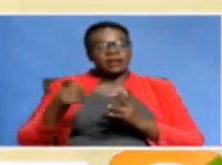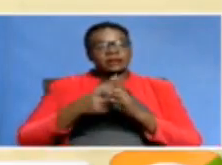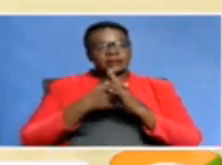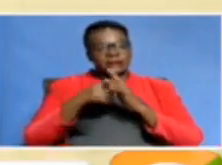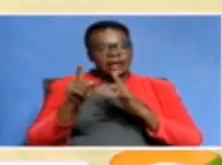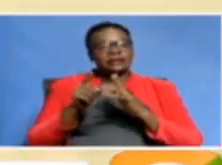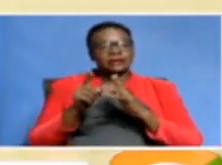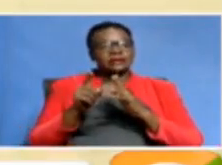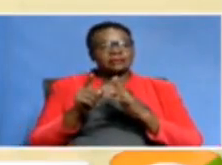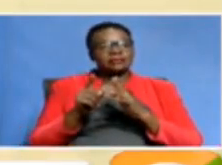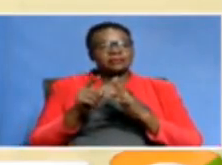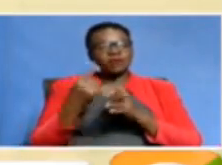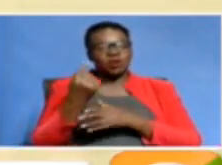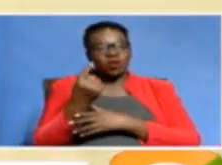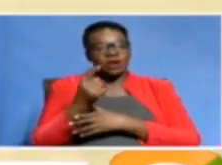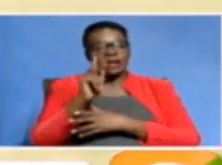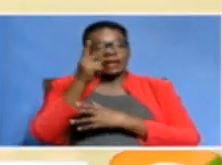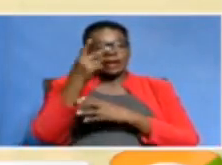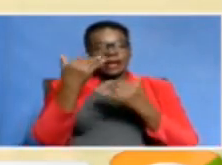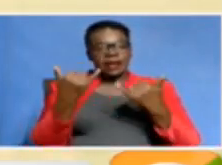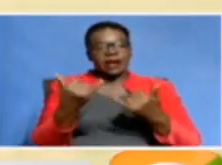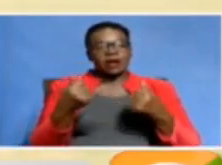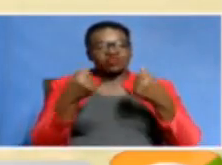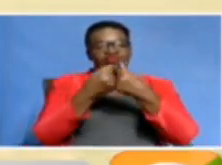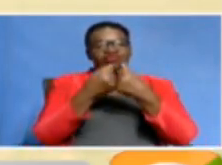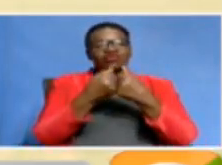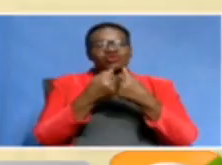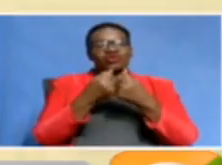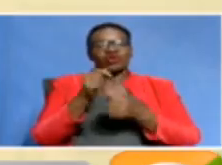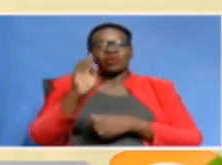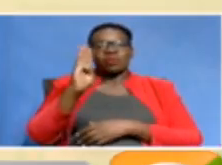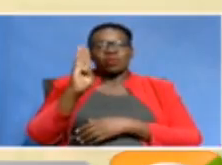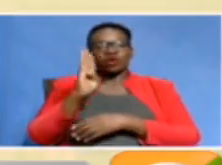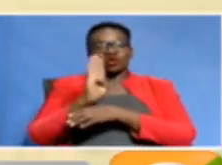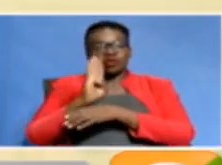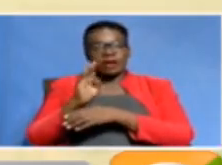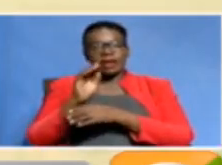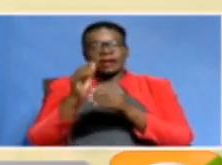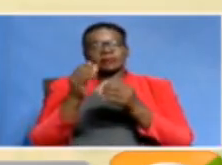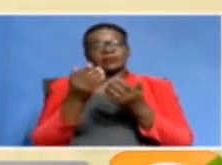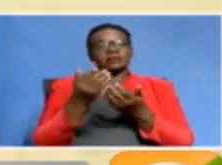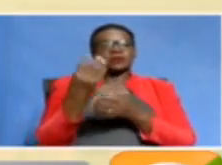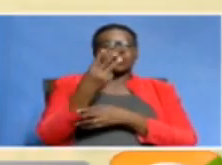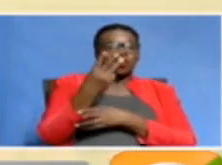mkoko unaalika maua. Kenya sasa itachuana na Botswana mnamo Jumatano kujua